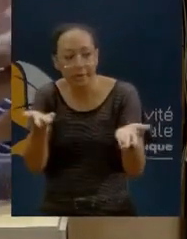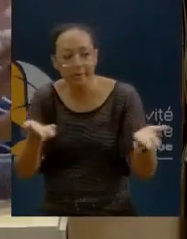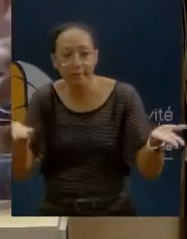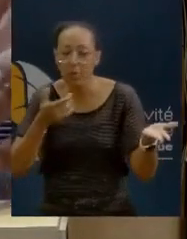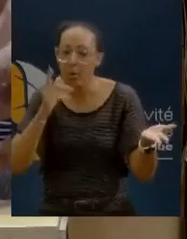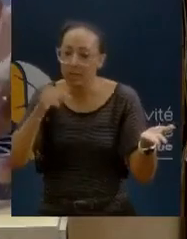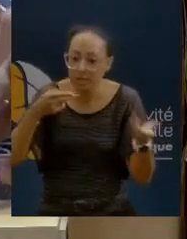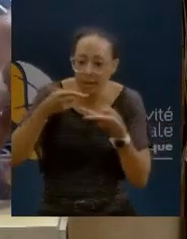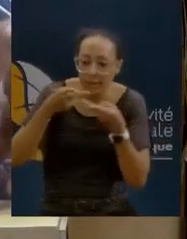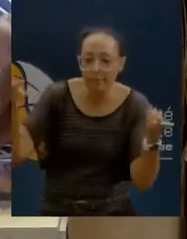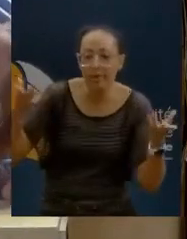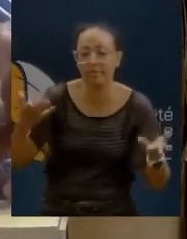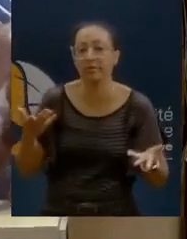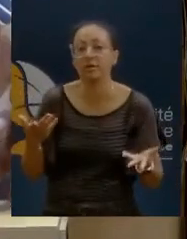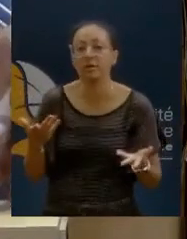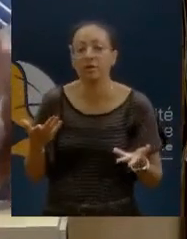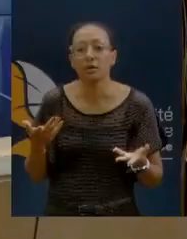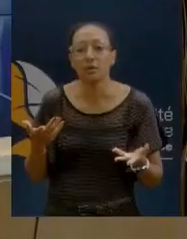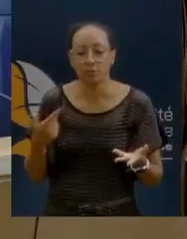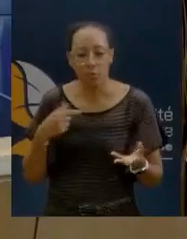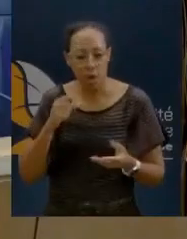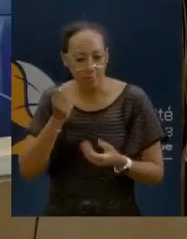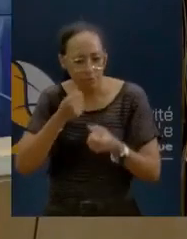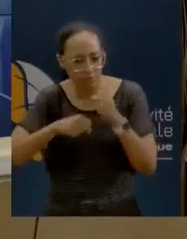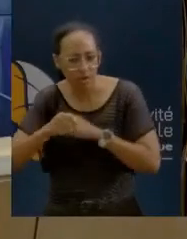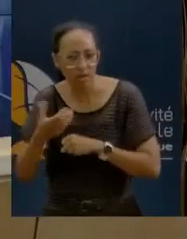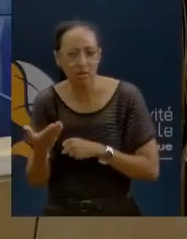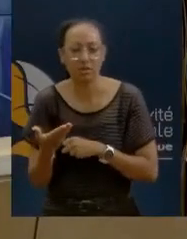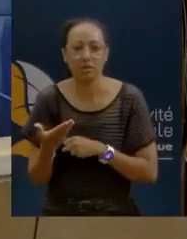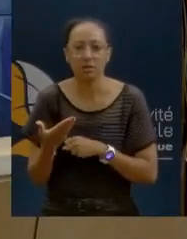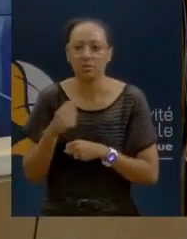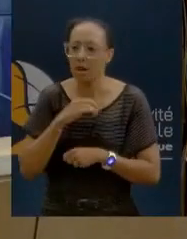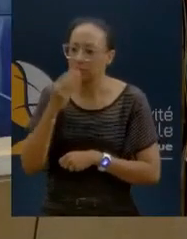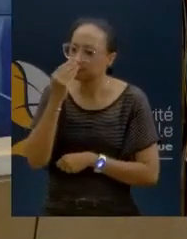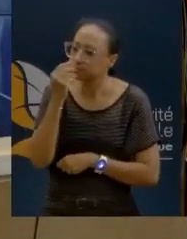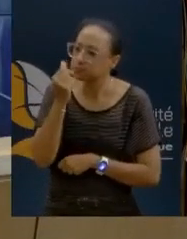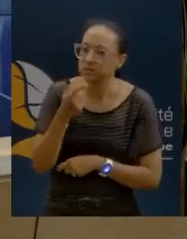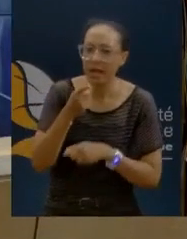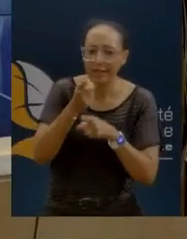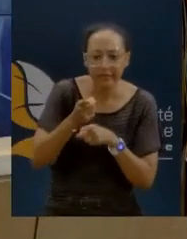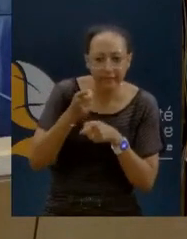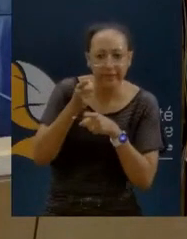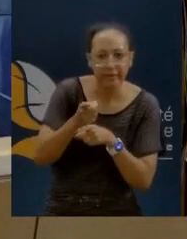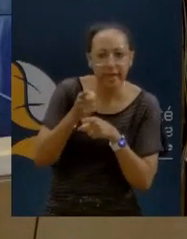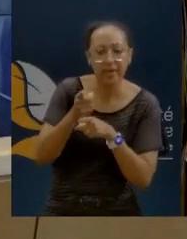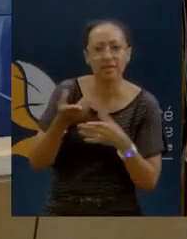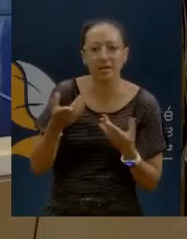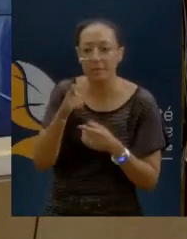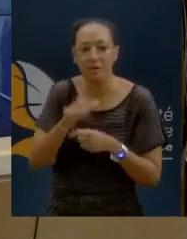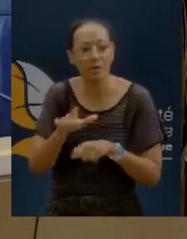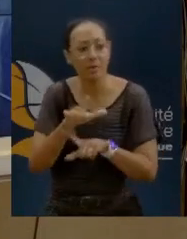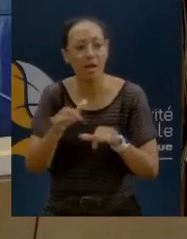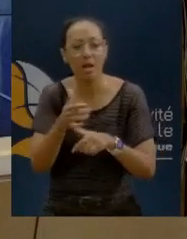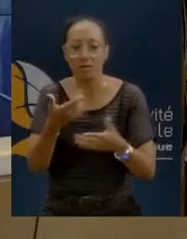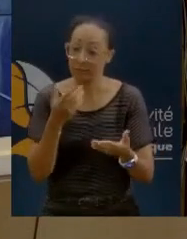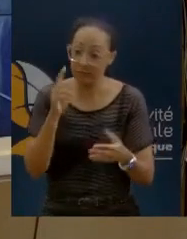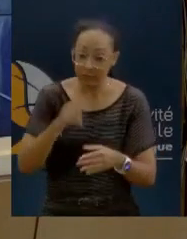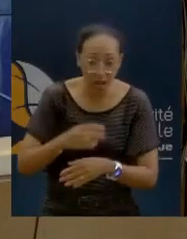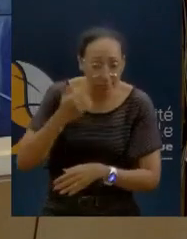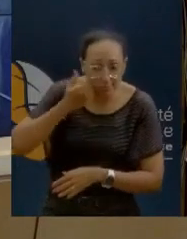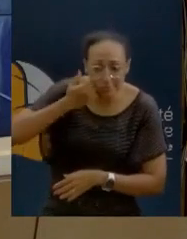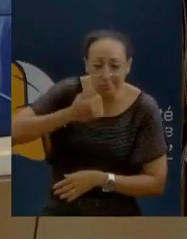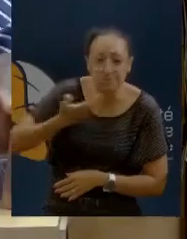Et je suis un peu mal gêné parce que j'ai l'impression donc d'attaquer une personne qui n'est pas présente. Et ça m'embête. Je